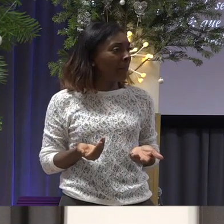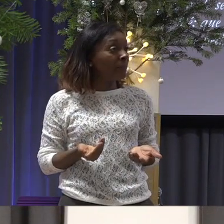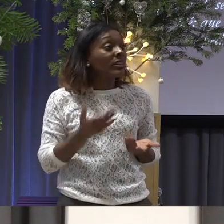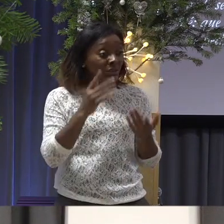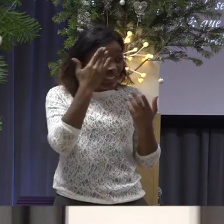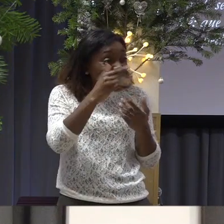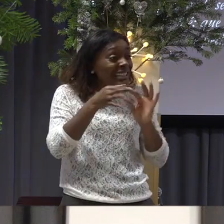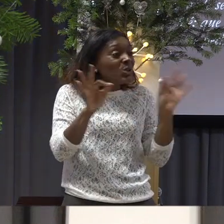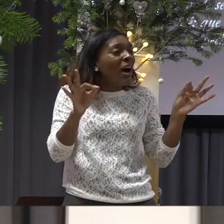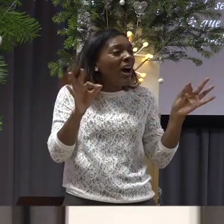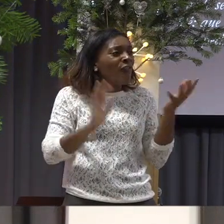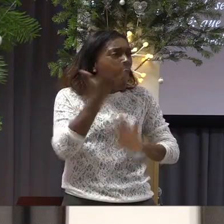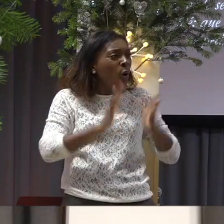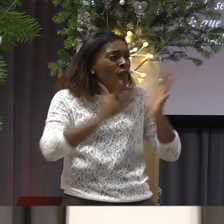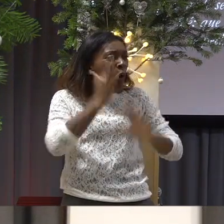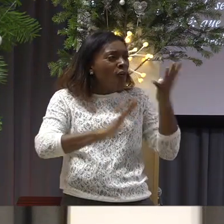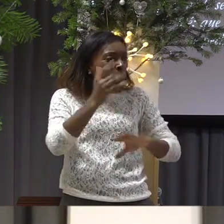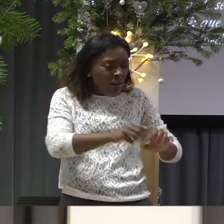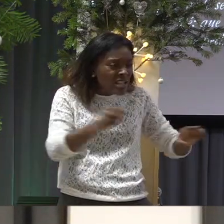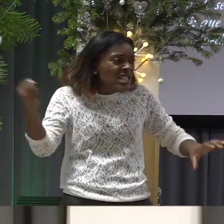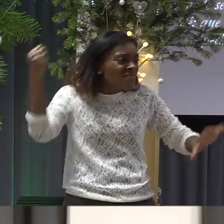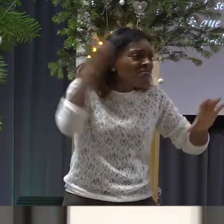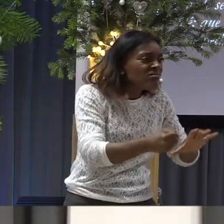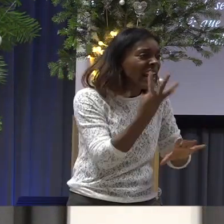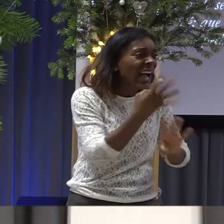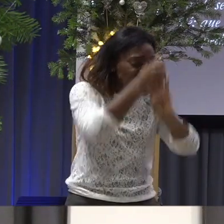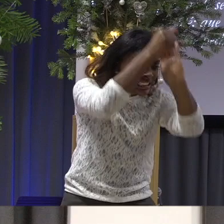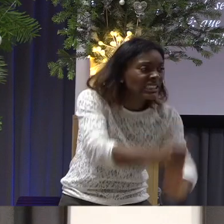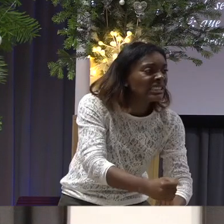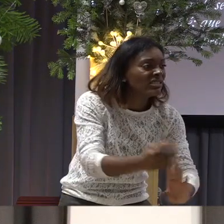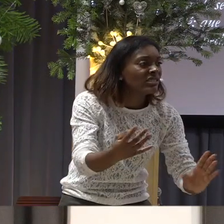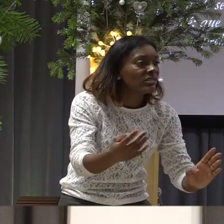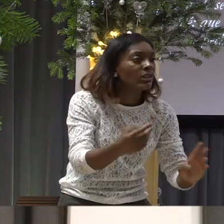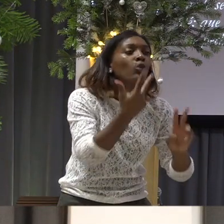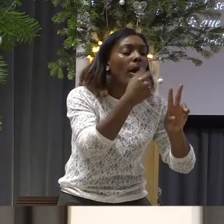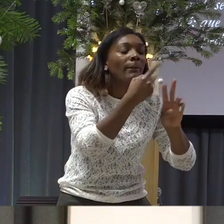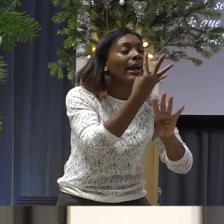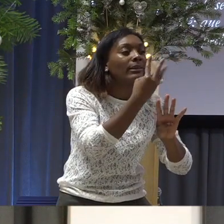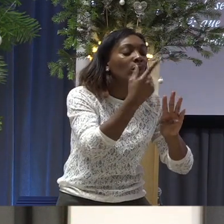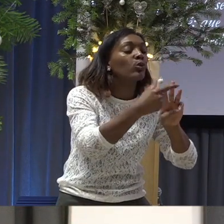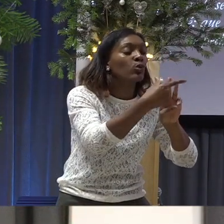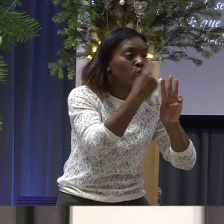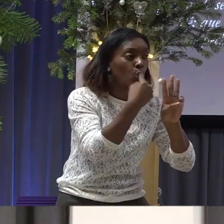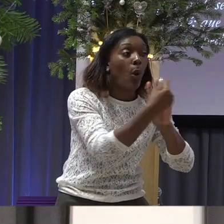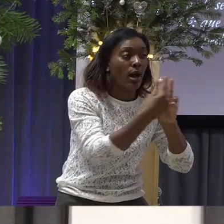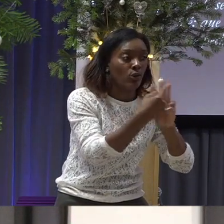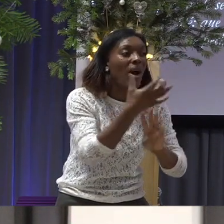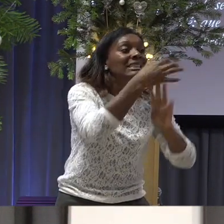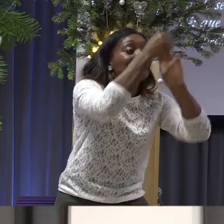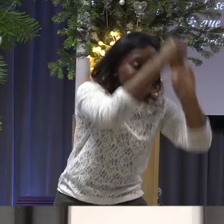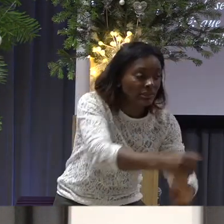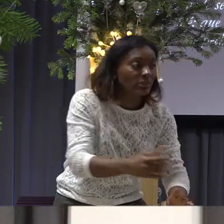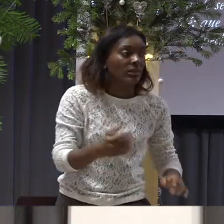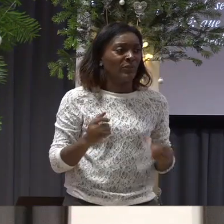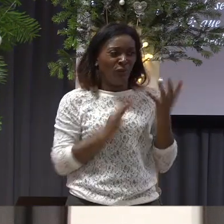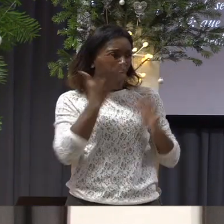fournaise, le roi dit, mais j'ai mis 3 personnes, mais j'en vois 4.